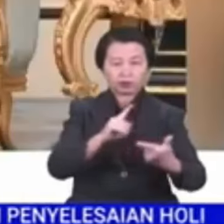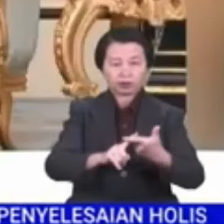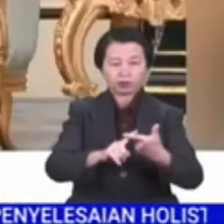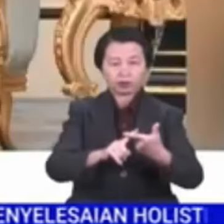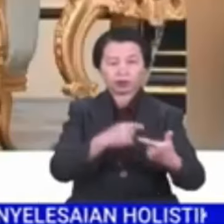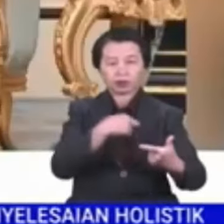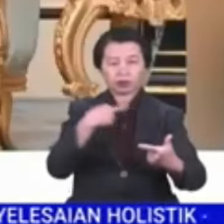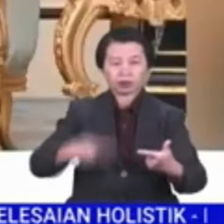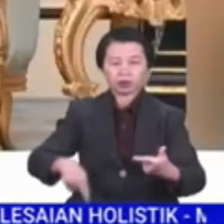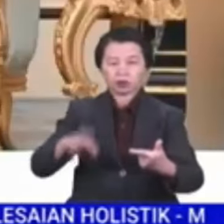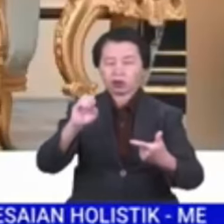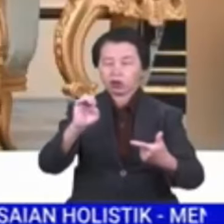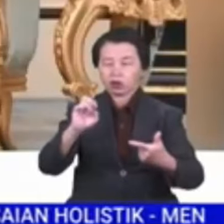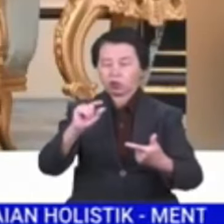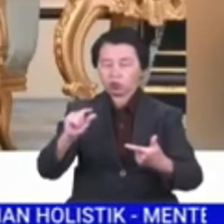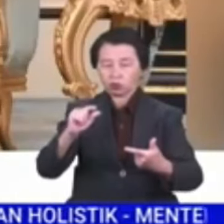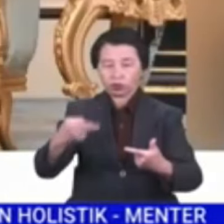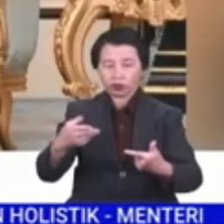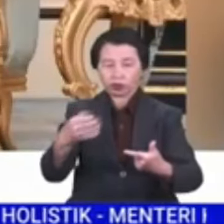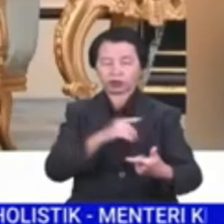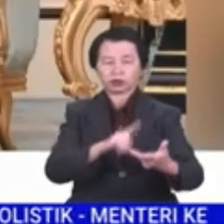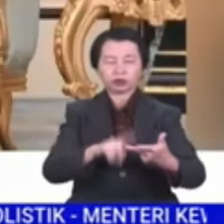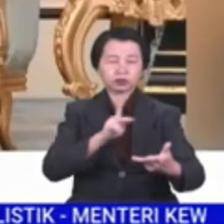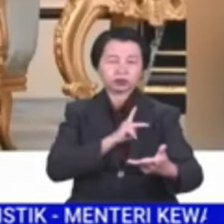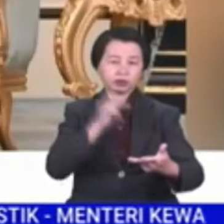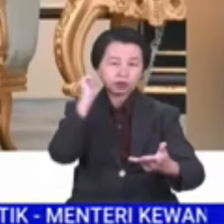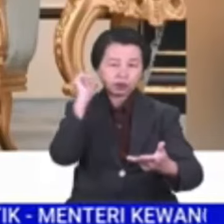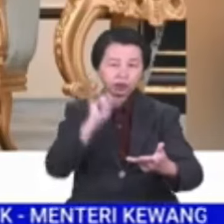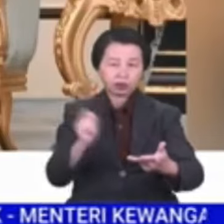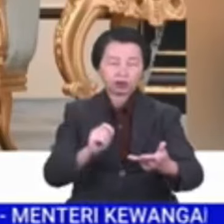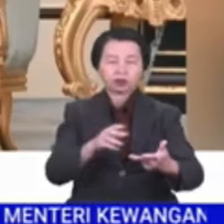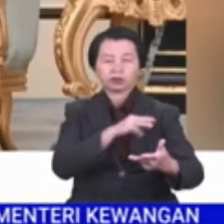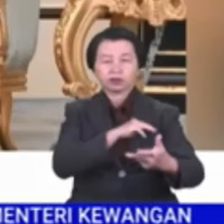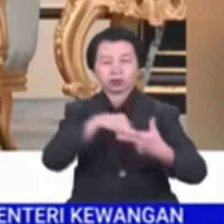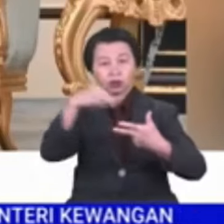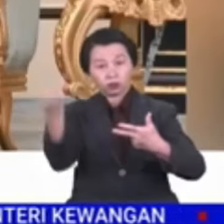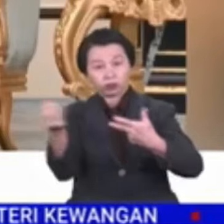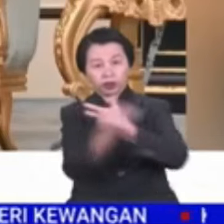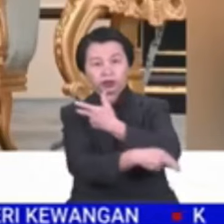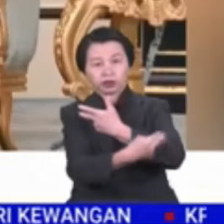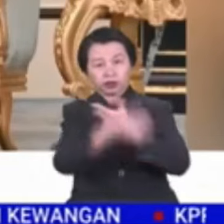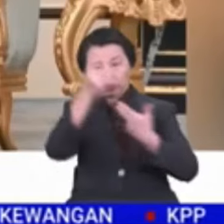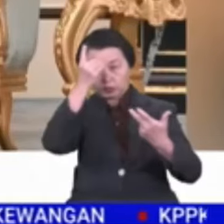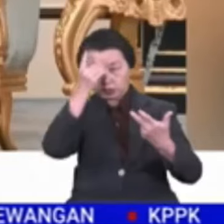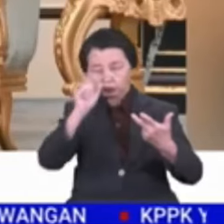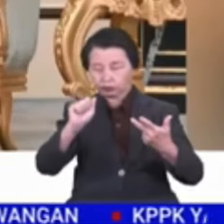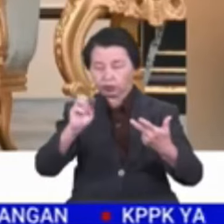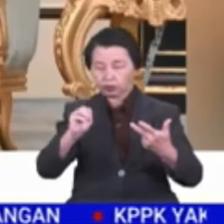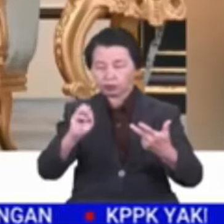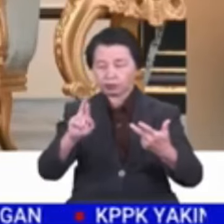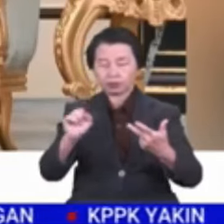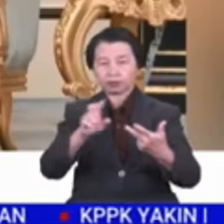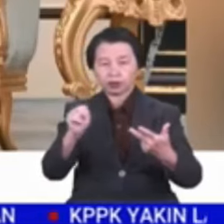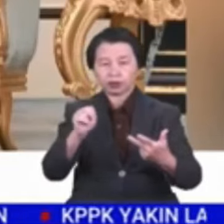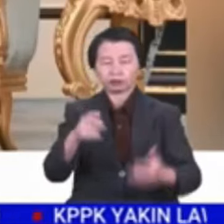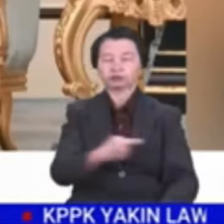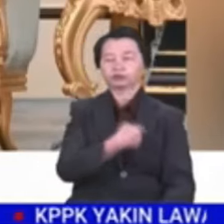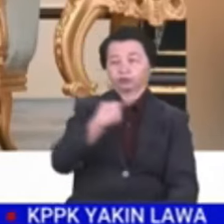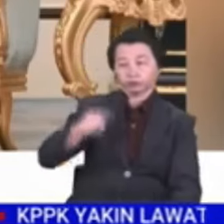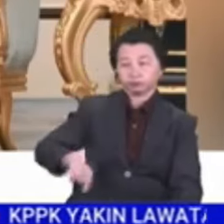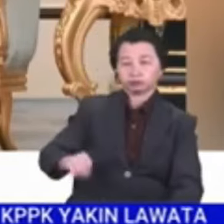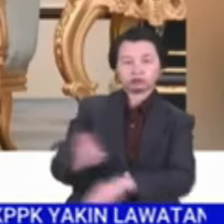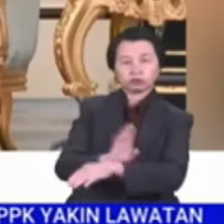Republik ying dan ketua situs Kementerian Luar Negeri 1 Amran Green Cina merupakan